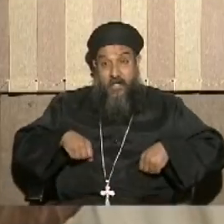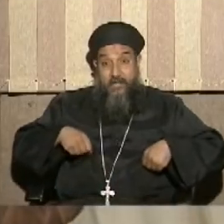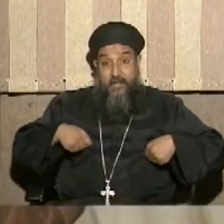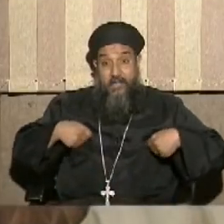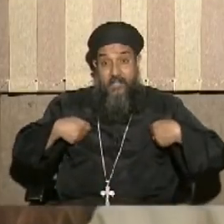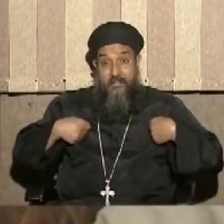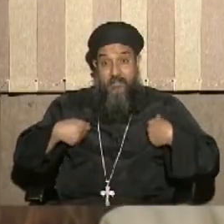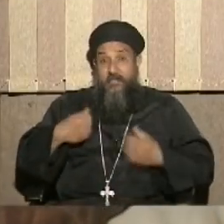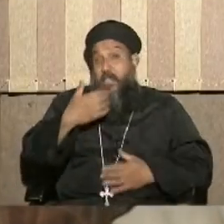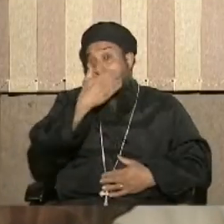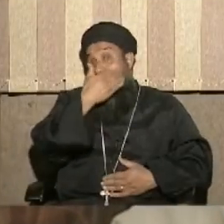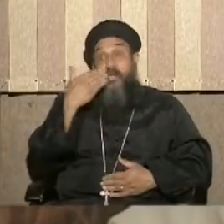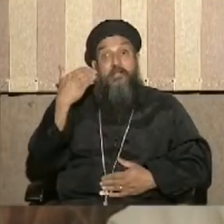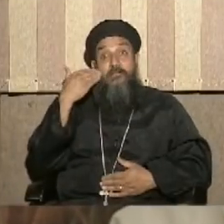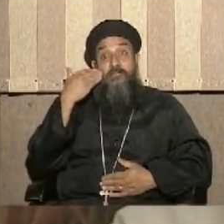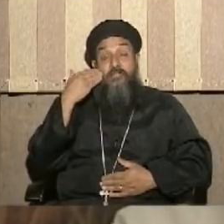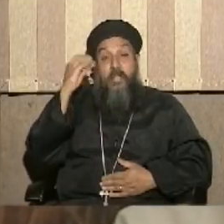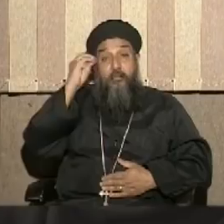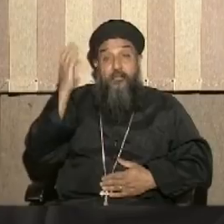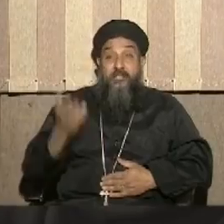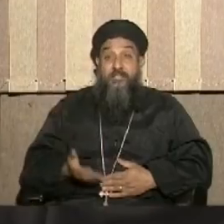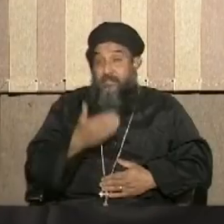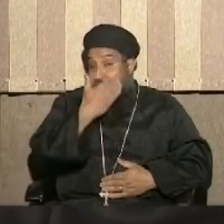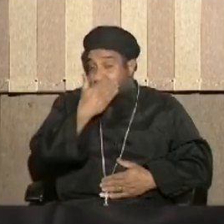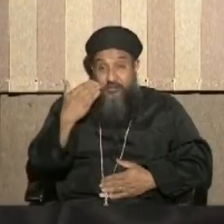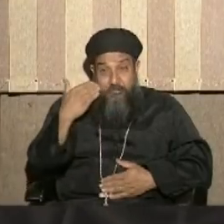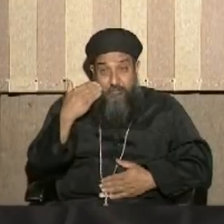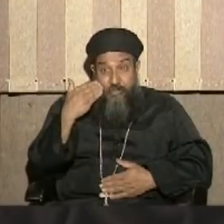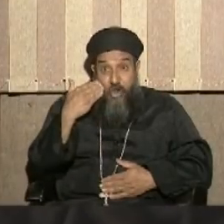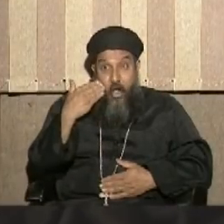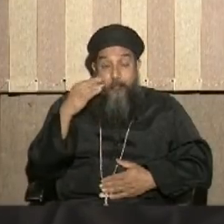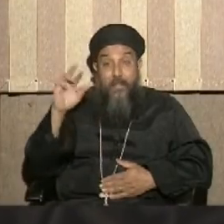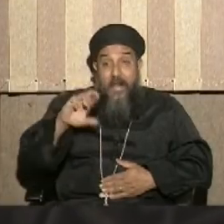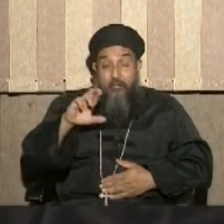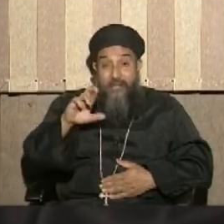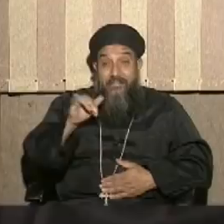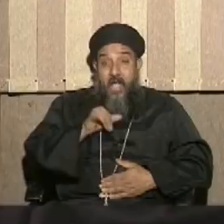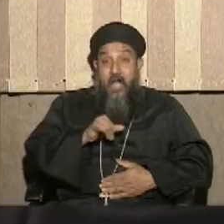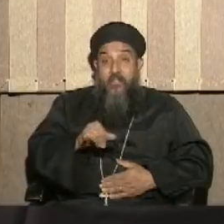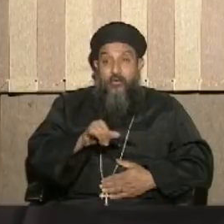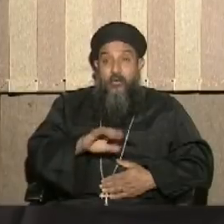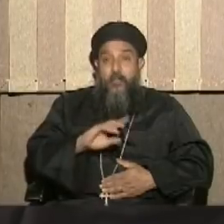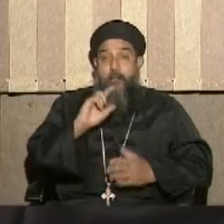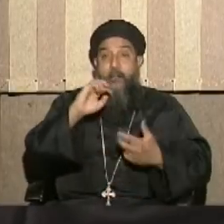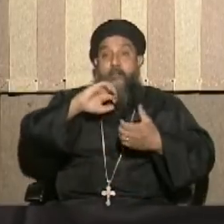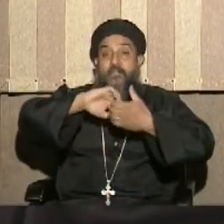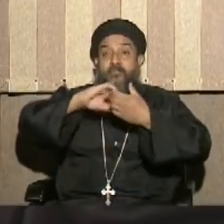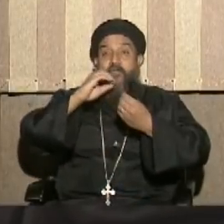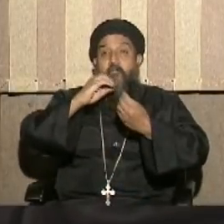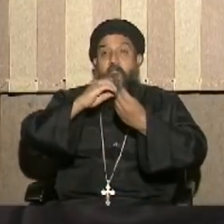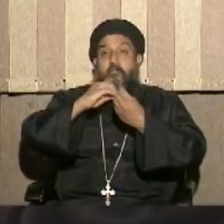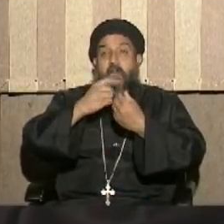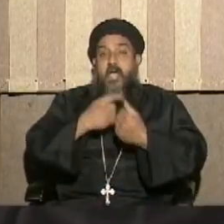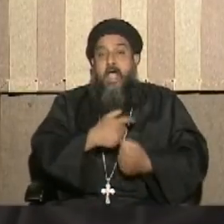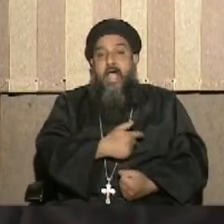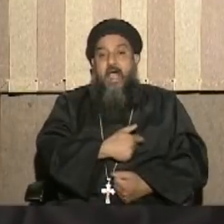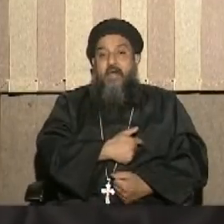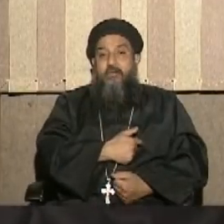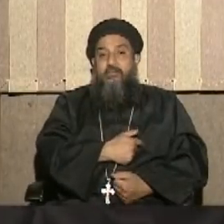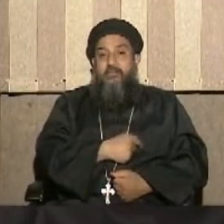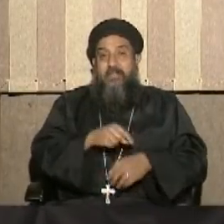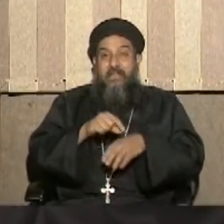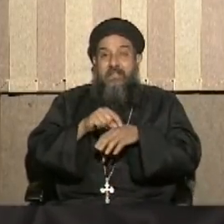وحياه النسك المسيحي يا بنا نعيشها ازاي؟ النسك المسيحي يرتبط بالروح وما